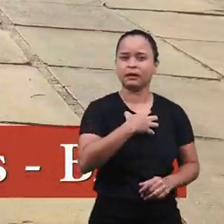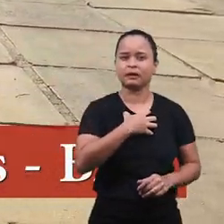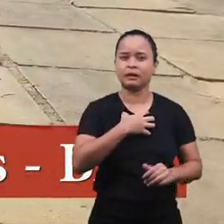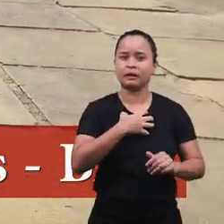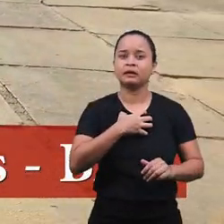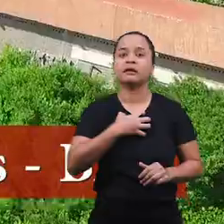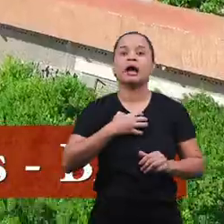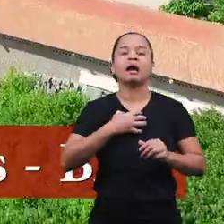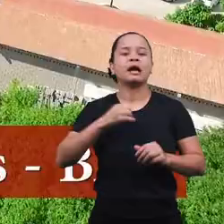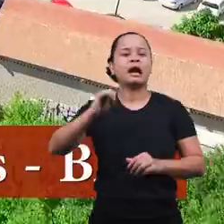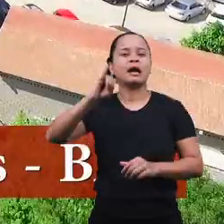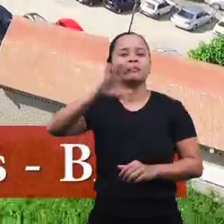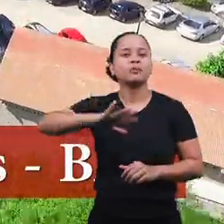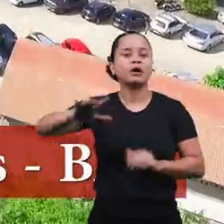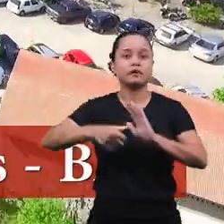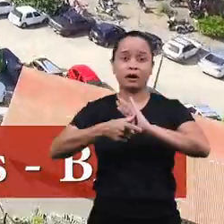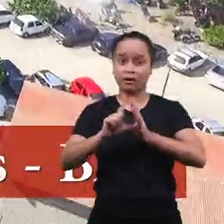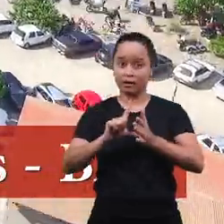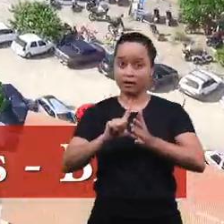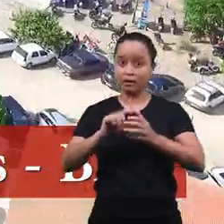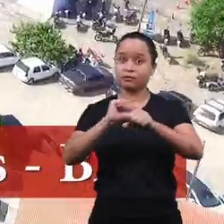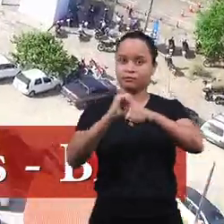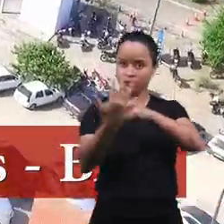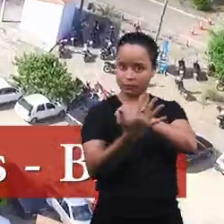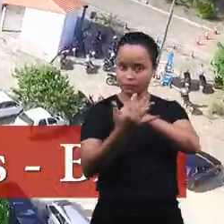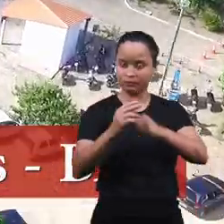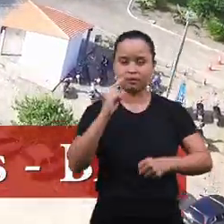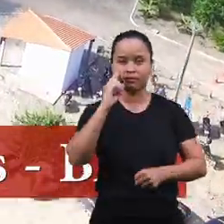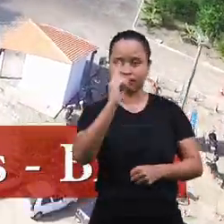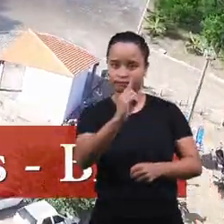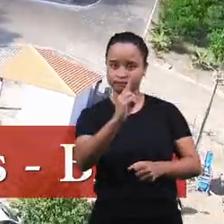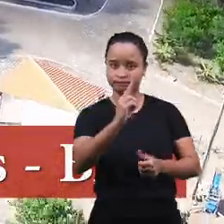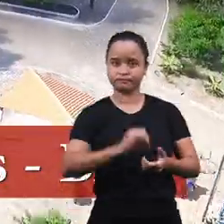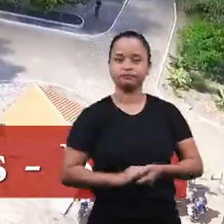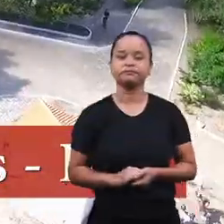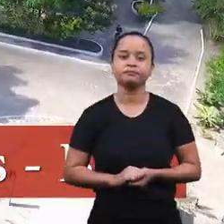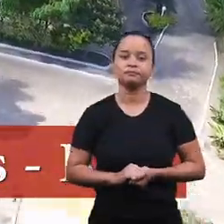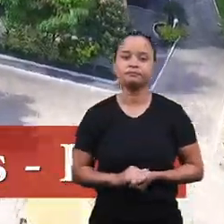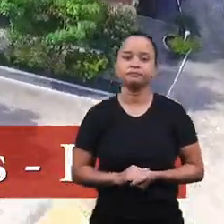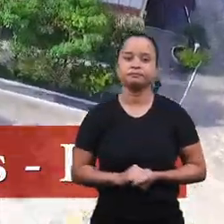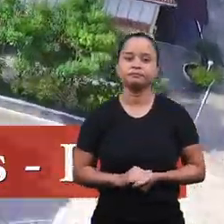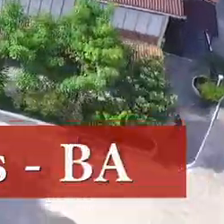de Bahia, enregistrées avant la pandémie, assistez au tableau Leçons du Manaïm.